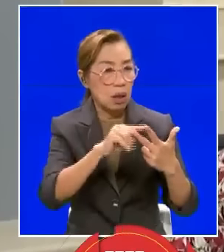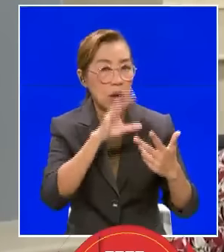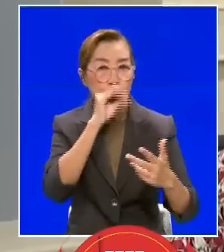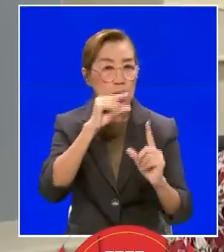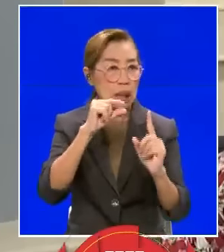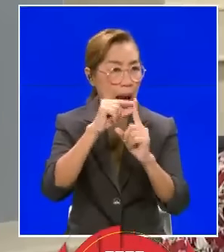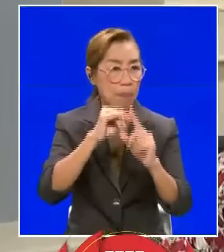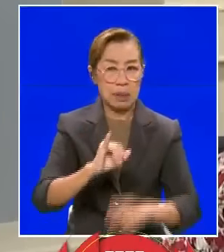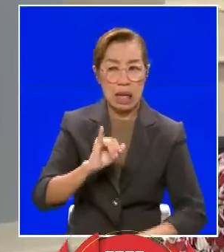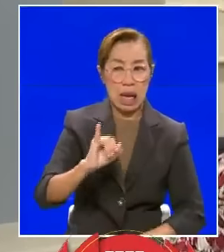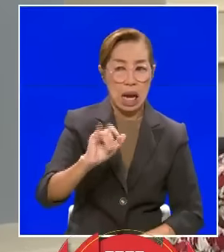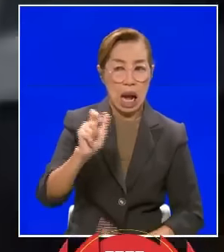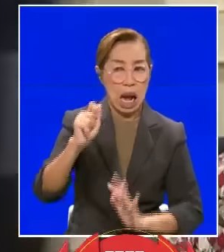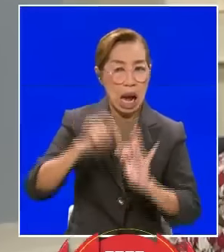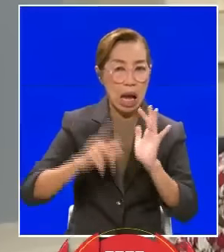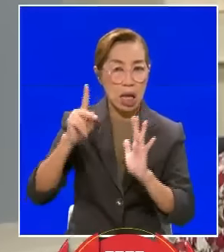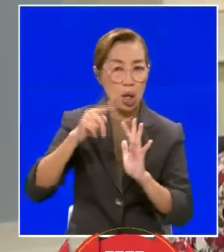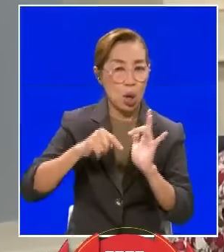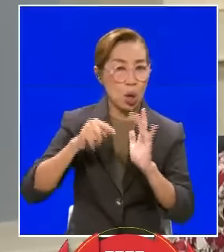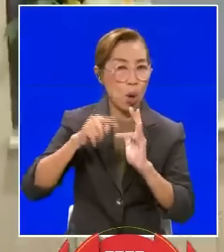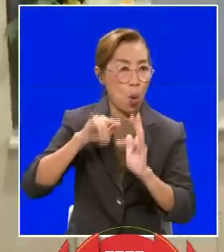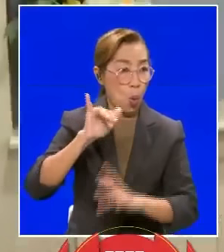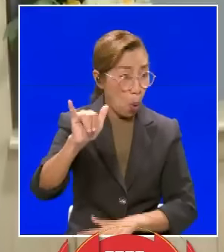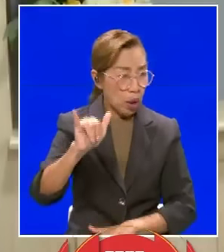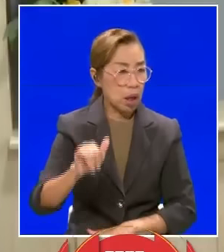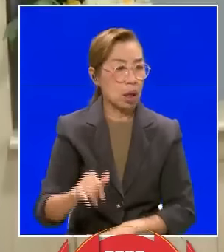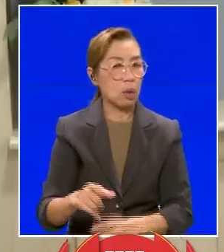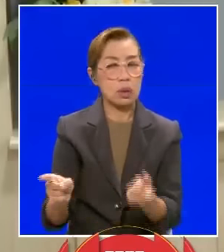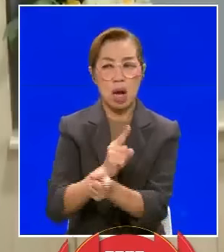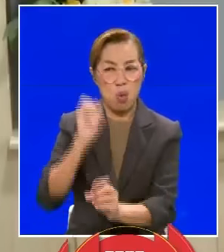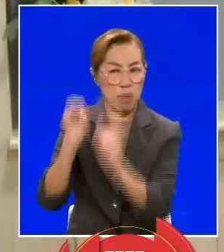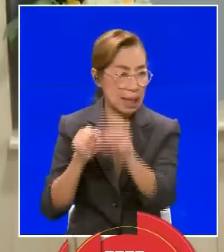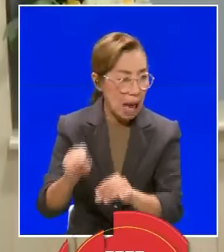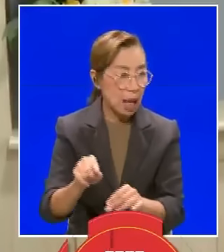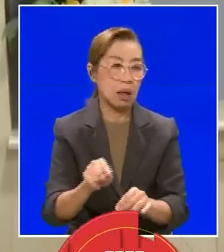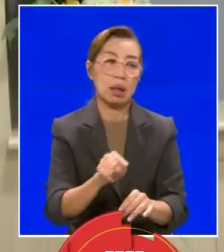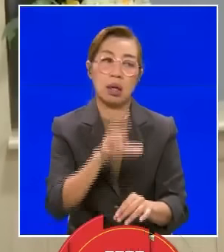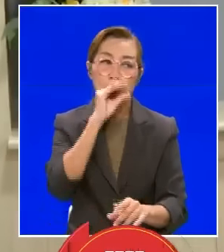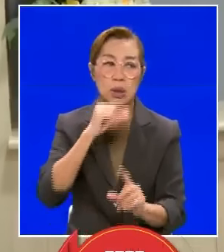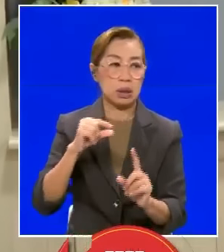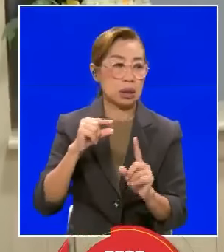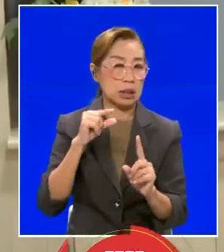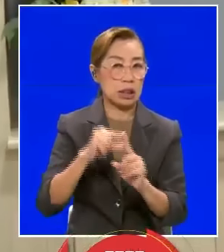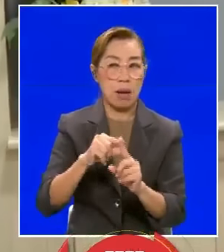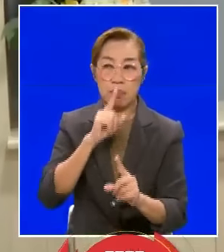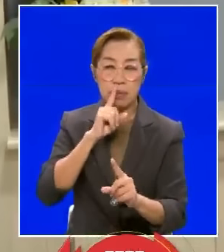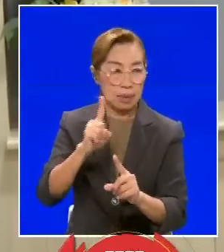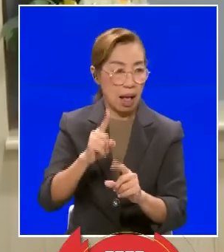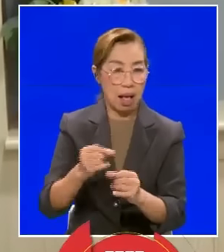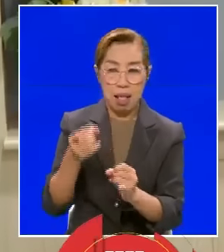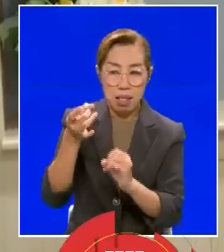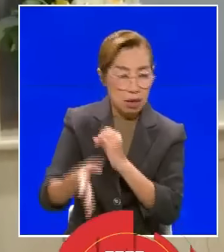ไอ้กุ๊ยเป็นขยะสังคมนะครับวันนี้ก็จะมาแจ้งความที่สน.ทุ่ง2ห้องในข้อหาหมิ่นประมาทด้วยการโฆษณาด้วย